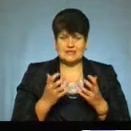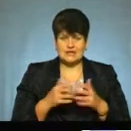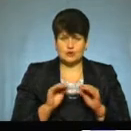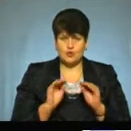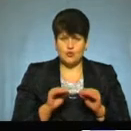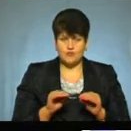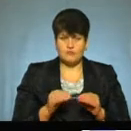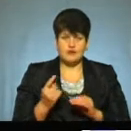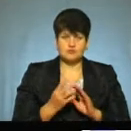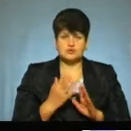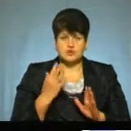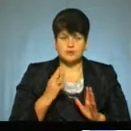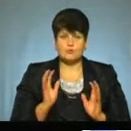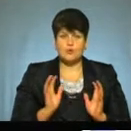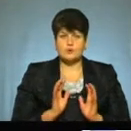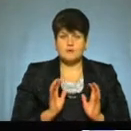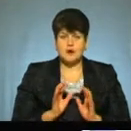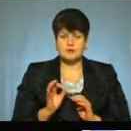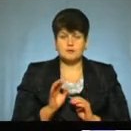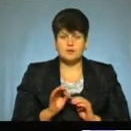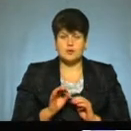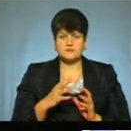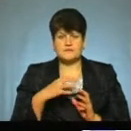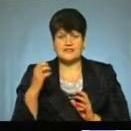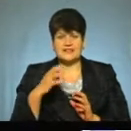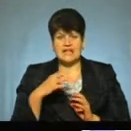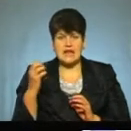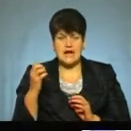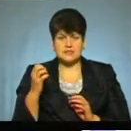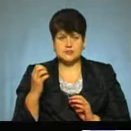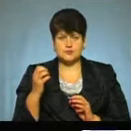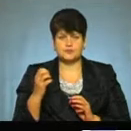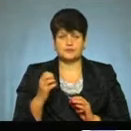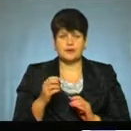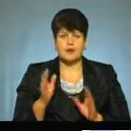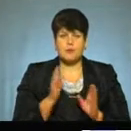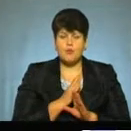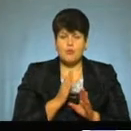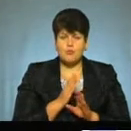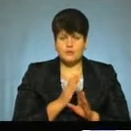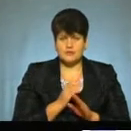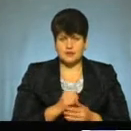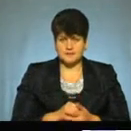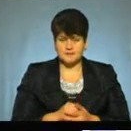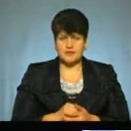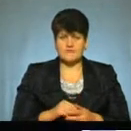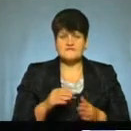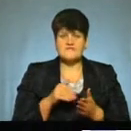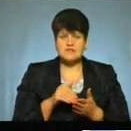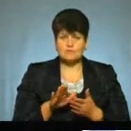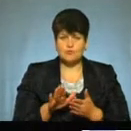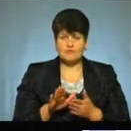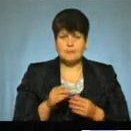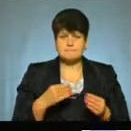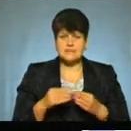першу чергу подбати про вентиляцію приміщення, тобто про справну припливну і витяжну вентиляцію. Тобто відмовитися